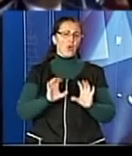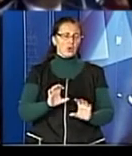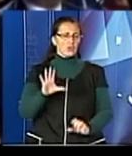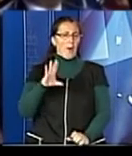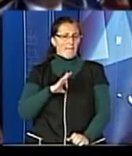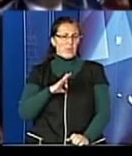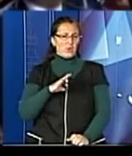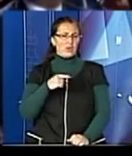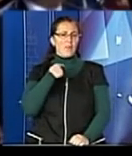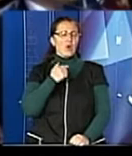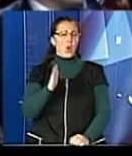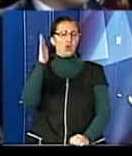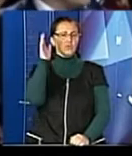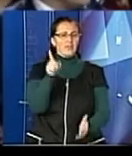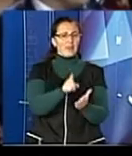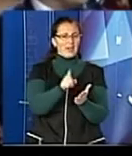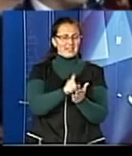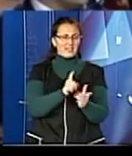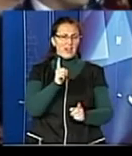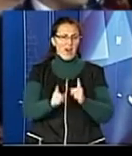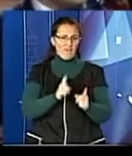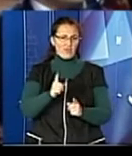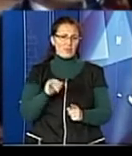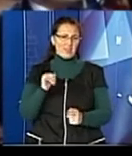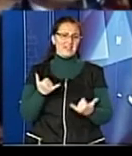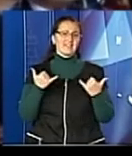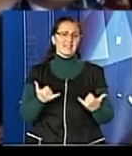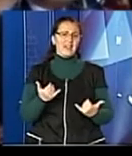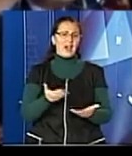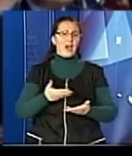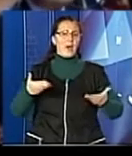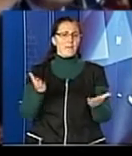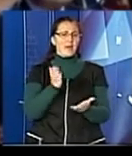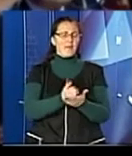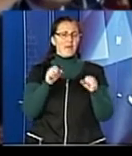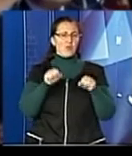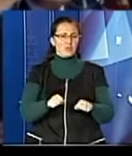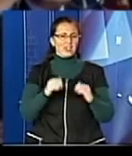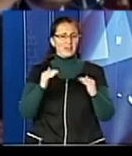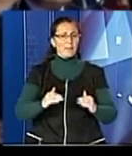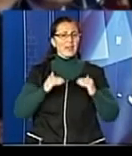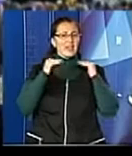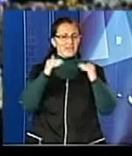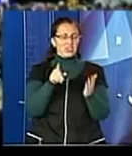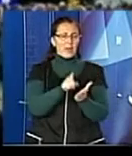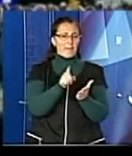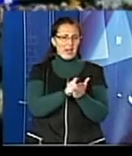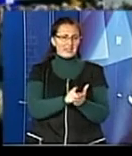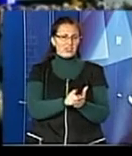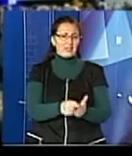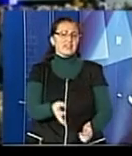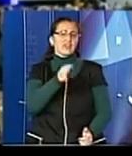проголосована пенсійна реформа, і зараз ми маємо можливості підвищити пенсії,